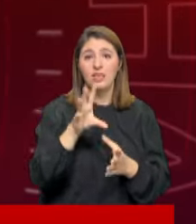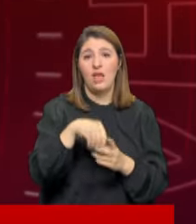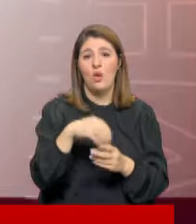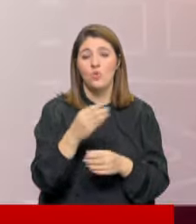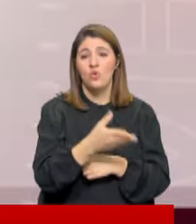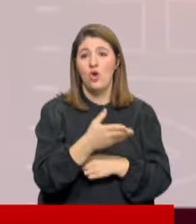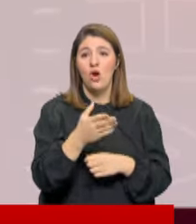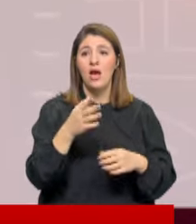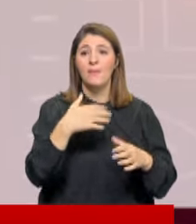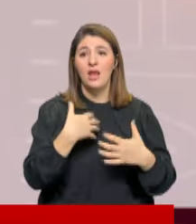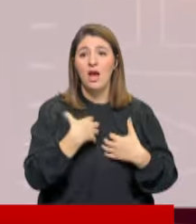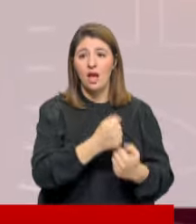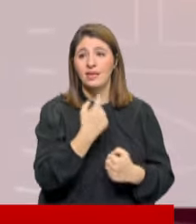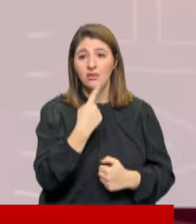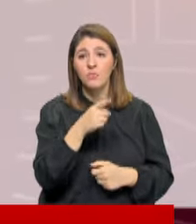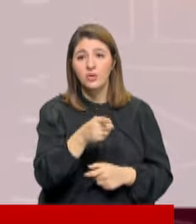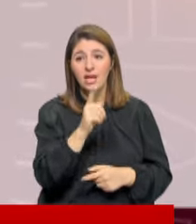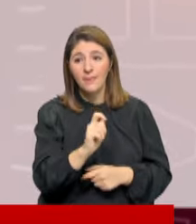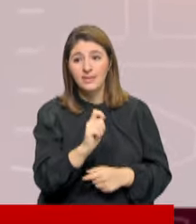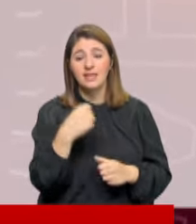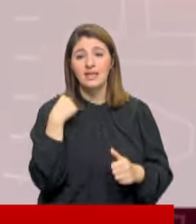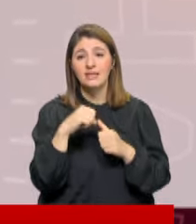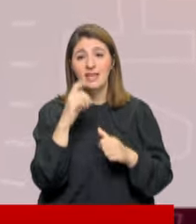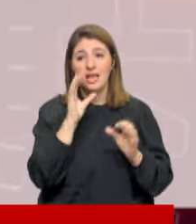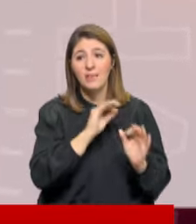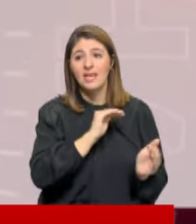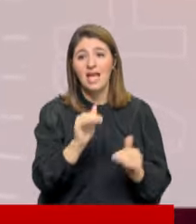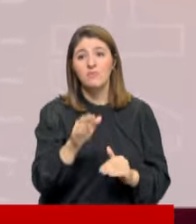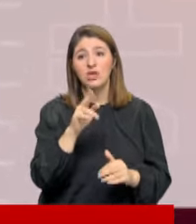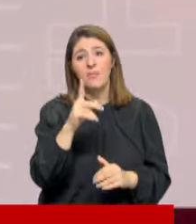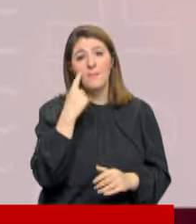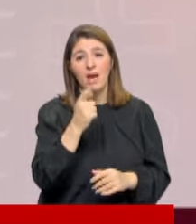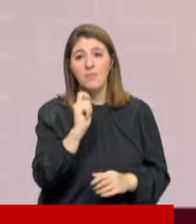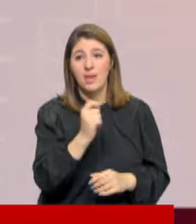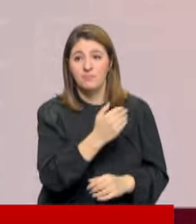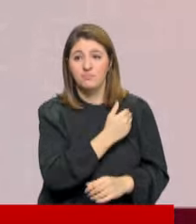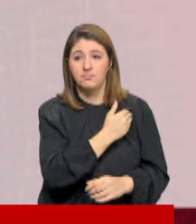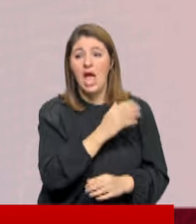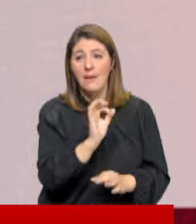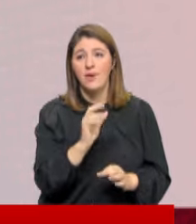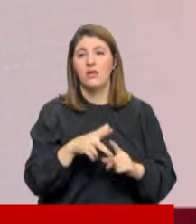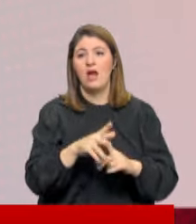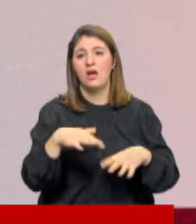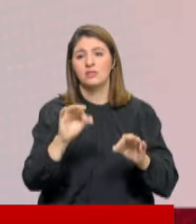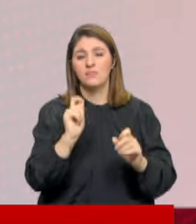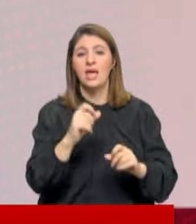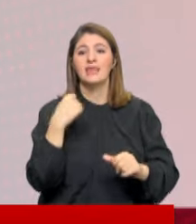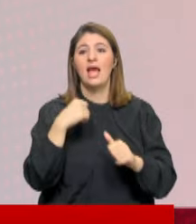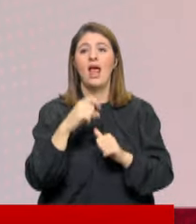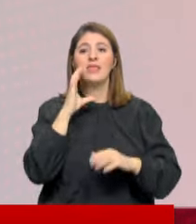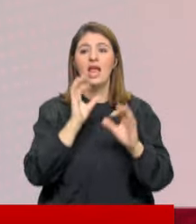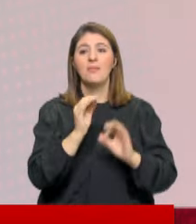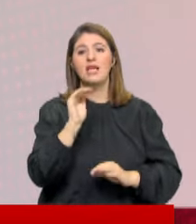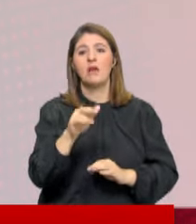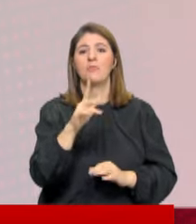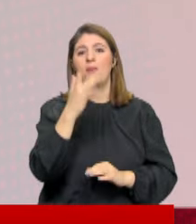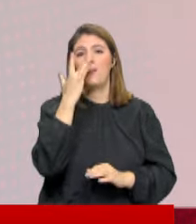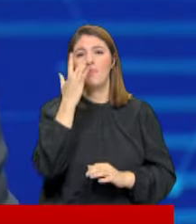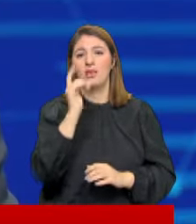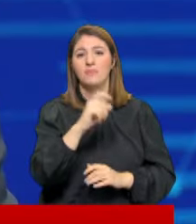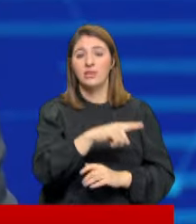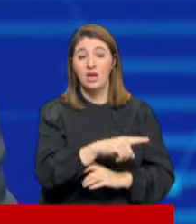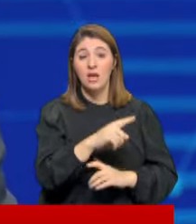ediliyor. Çekti beni köşeye, dedi ki bunları yaparsan tekrar denetlemeye gelmiş gibi bakarım dedi. Hemen ayarladık. Tekrar denetime geliyormuş gibi